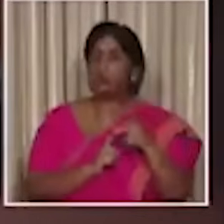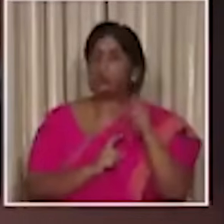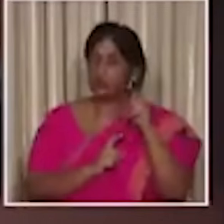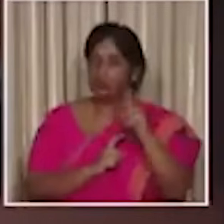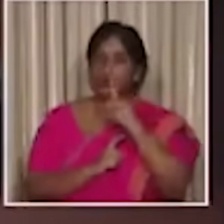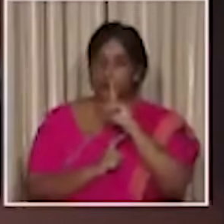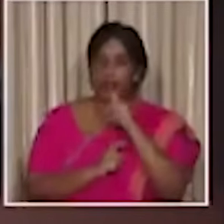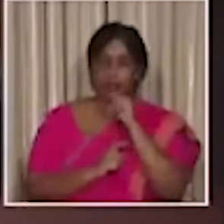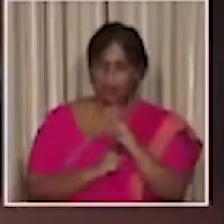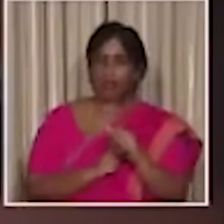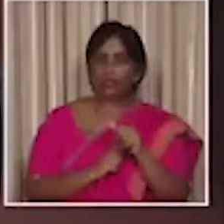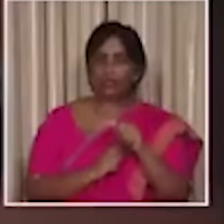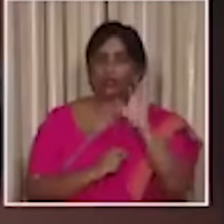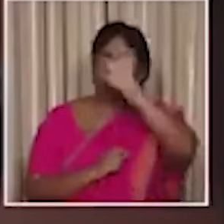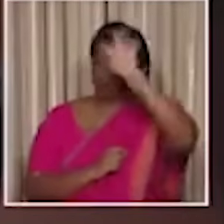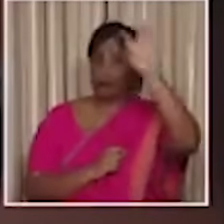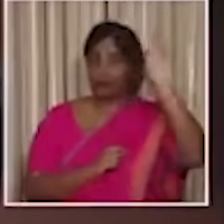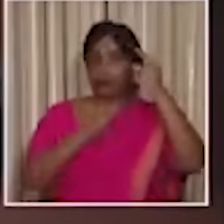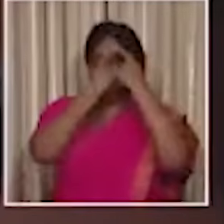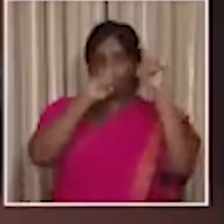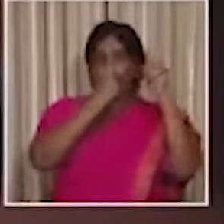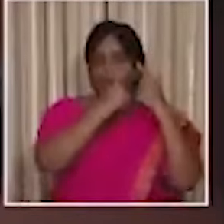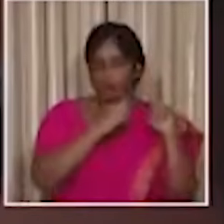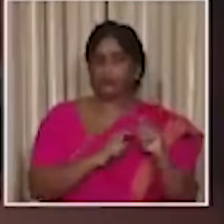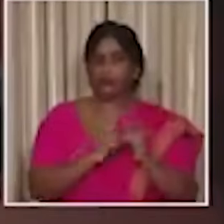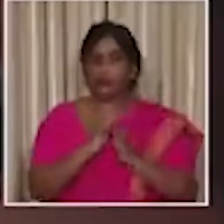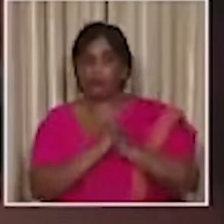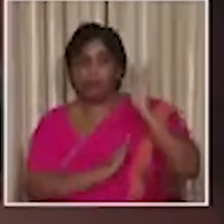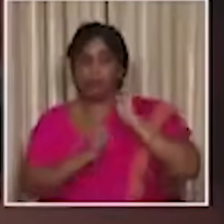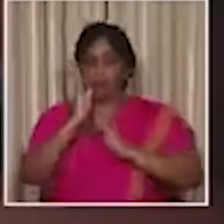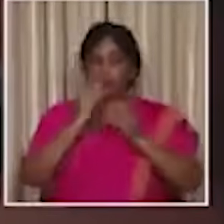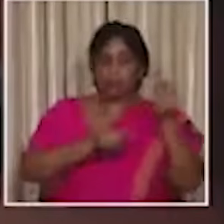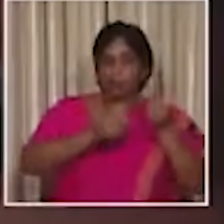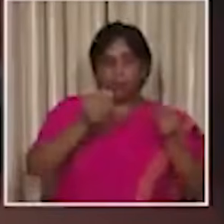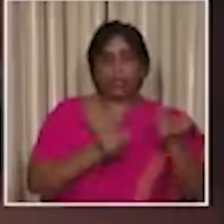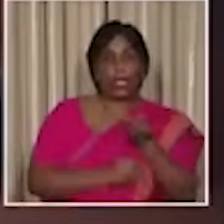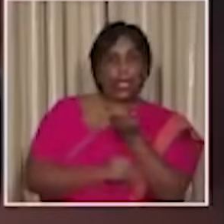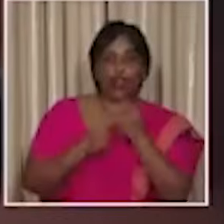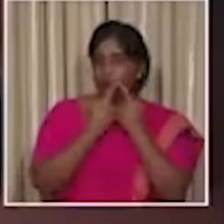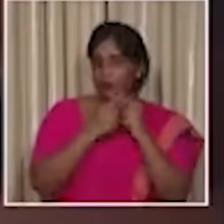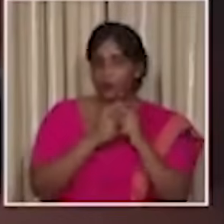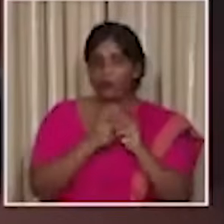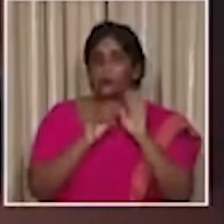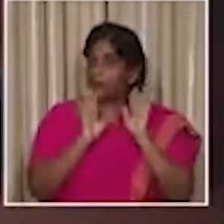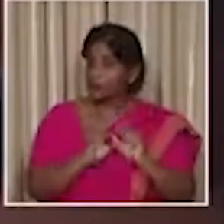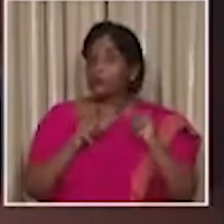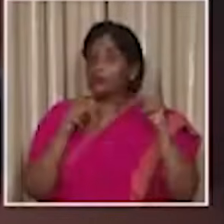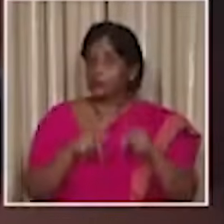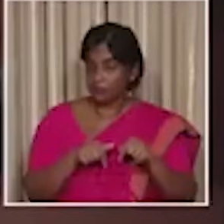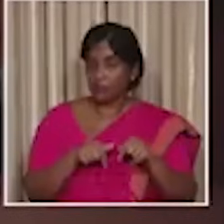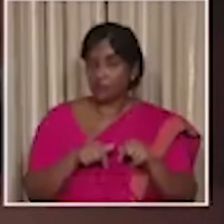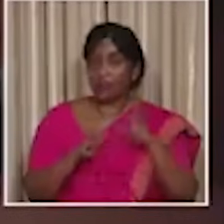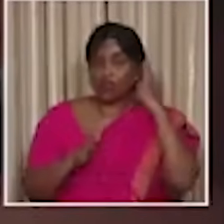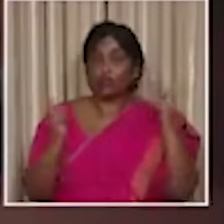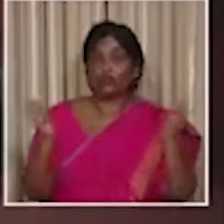ketet. Ratawal lalu winas kanti bina. Ratawal lalu duduk pramana, ini kalau pawai cikin pramana, ilmu mater winas kanti. Hebei ada kat tu, loko